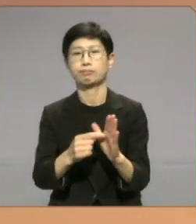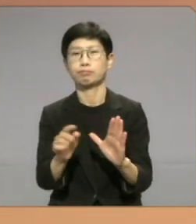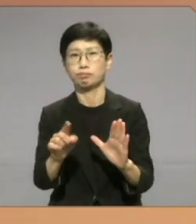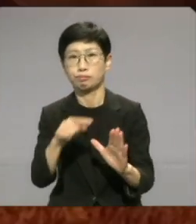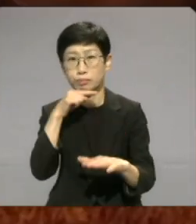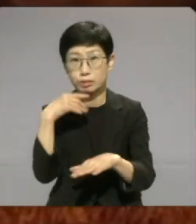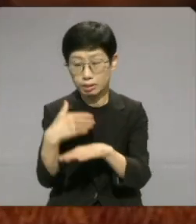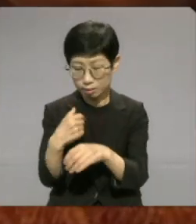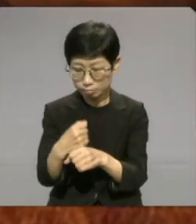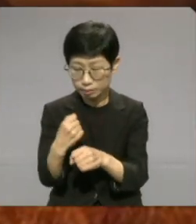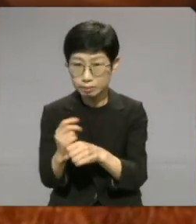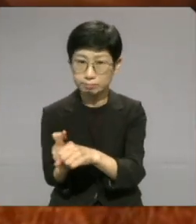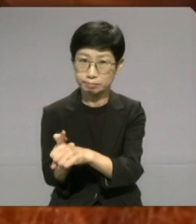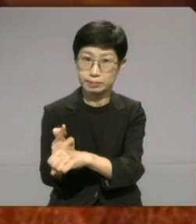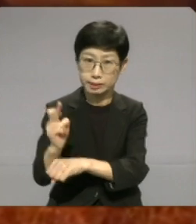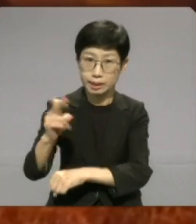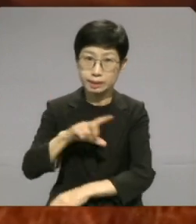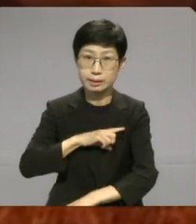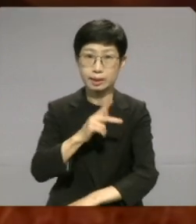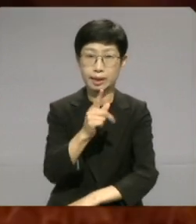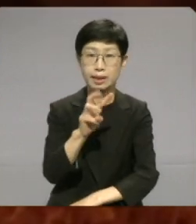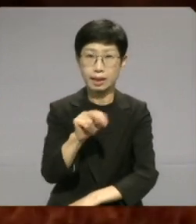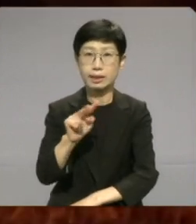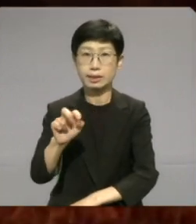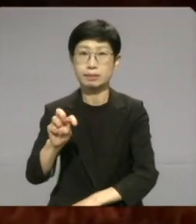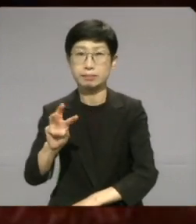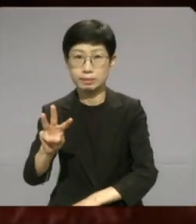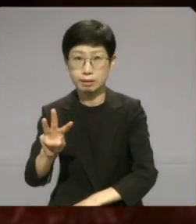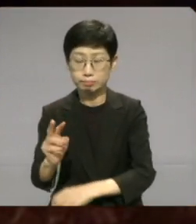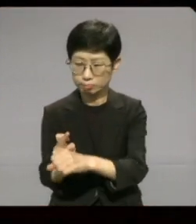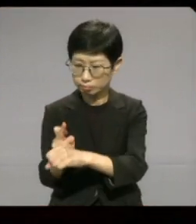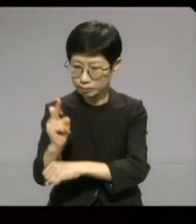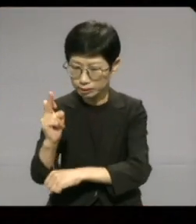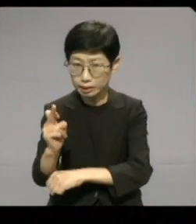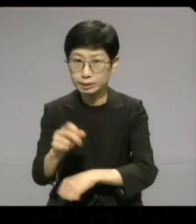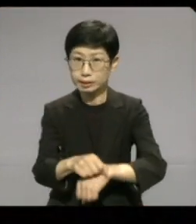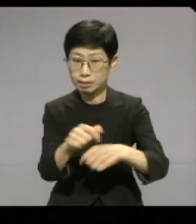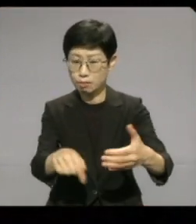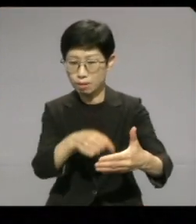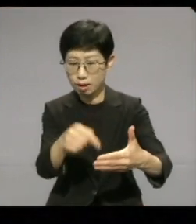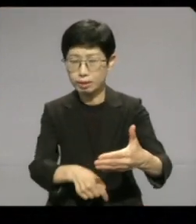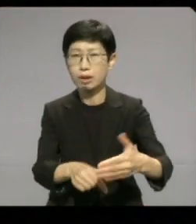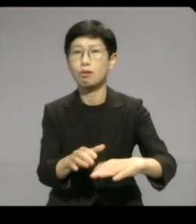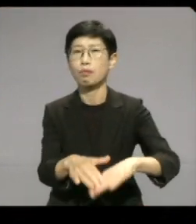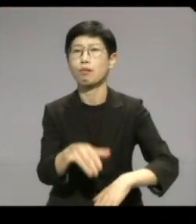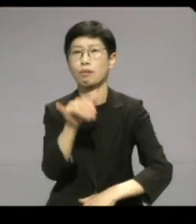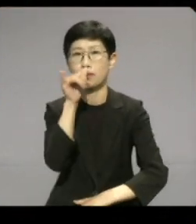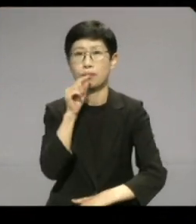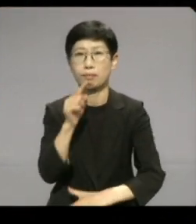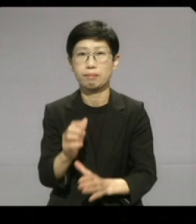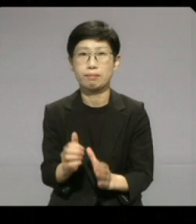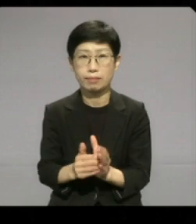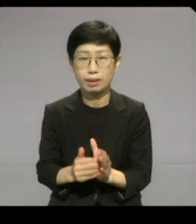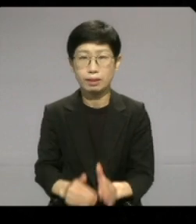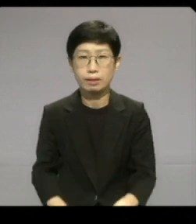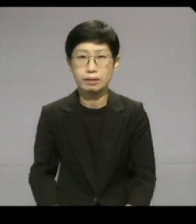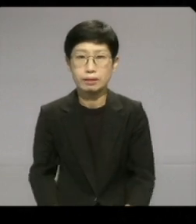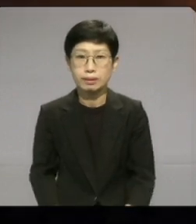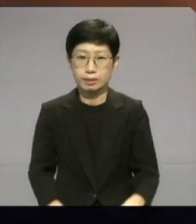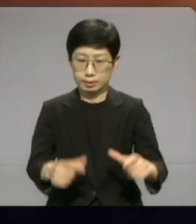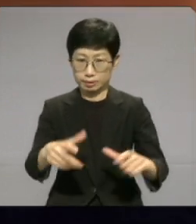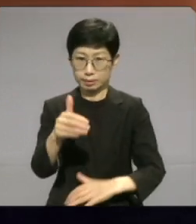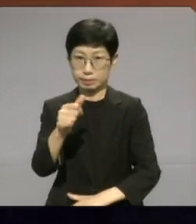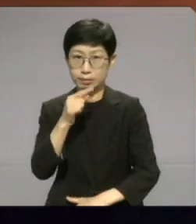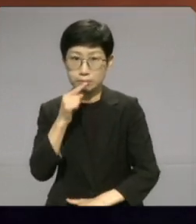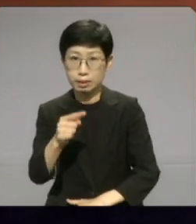북한산 탄도 미사일인 KNN 23 단거리 탄도 미사일도 창고 안에 들어 있었다고 말했습니다 배류 주지사는